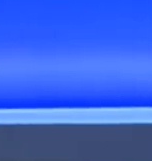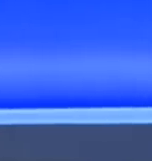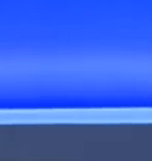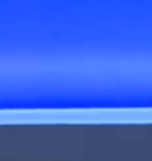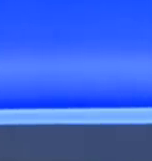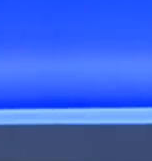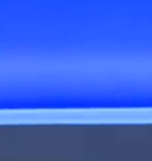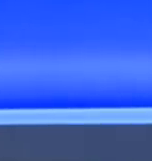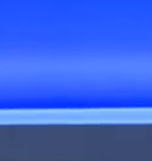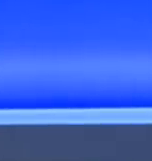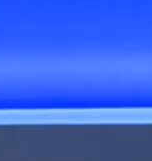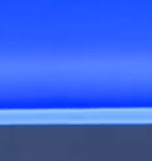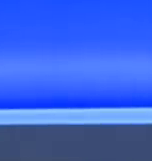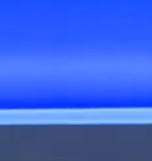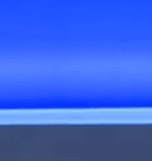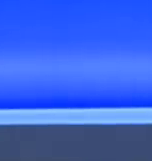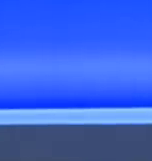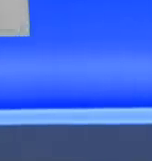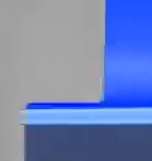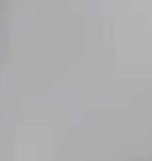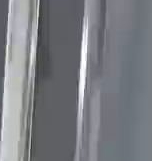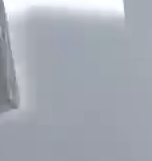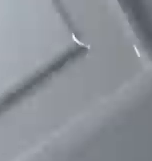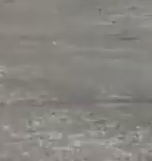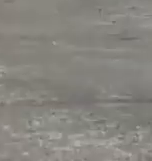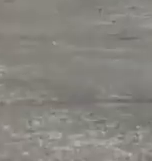sobrang pasasalamat. Nakatutok si Marie Sumali.